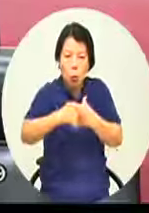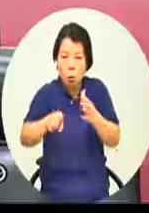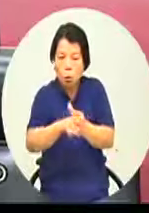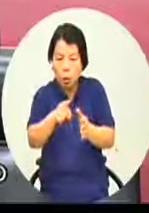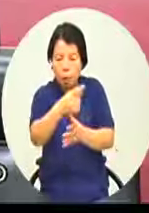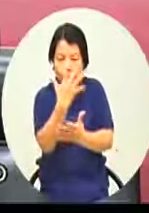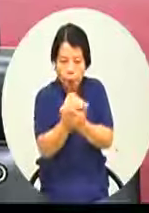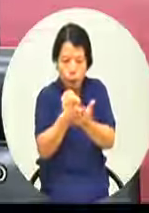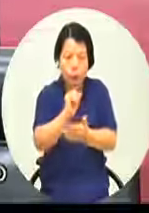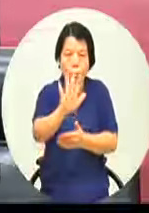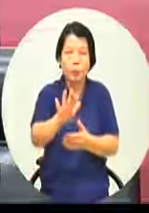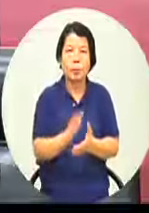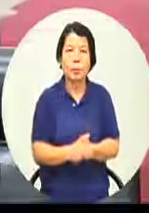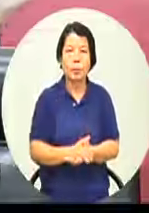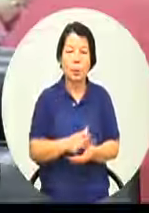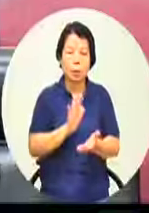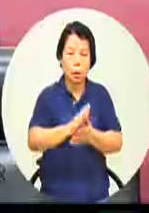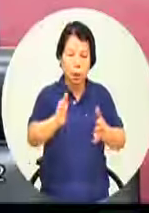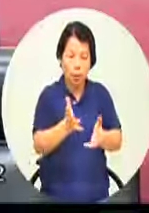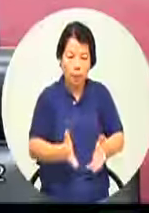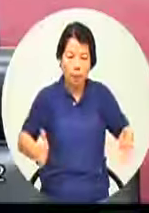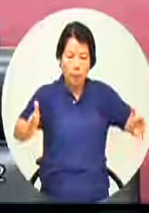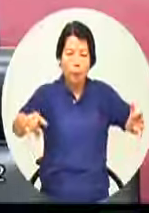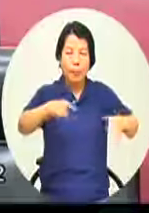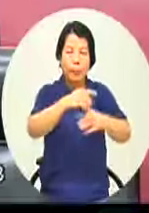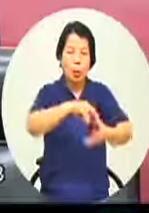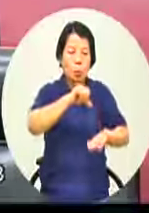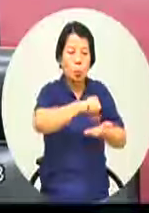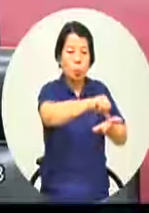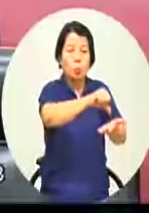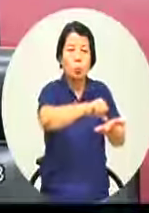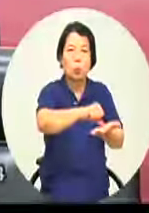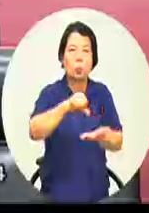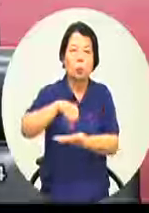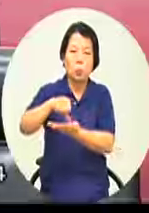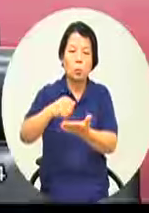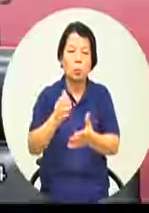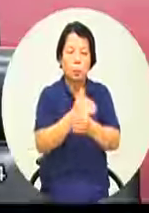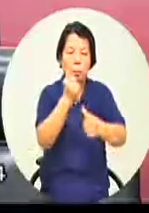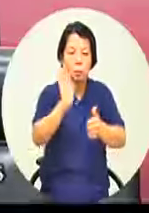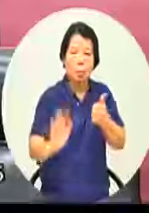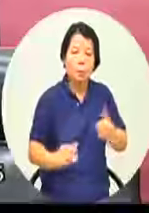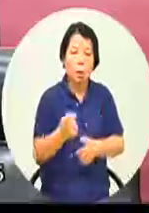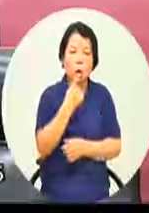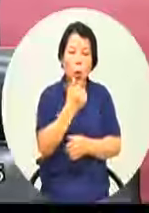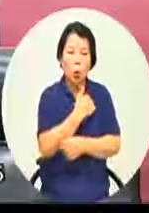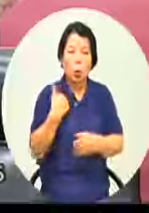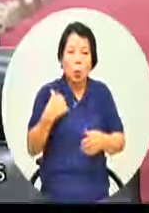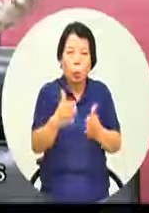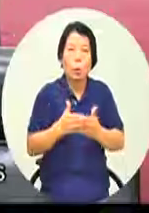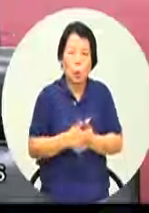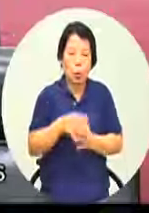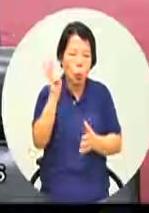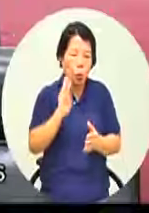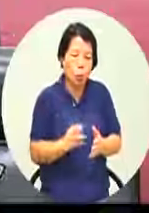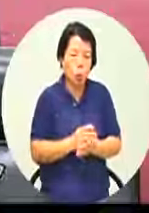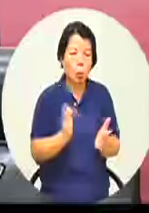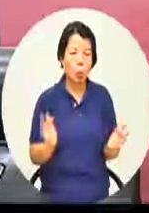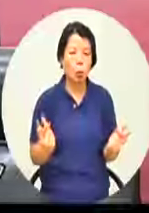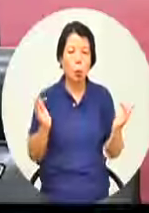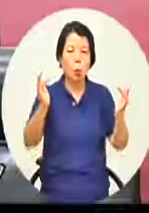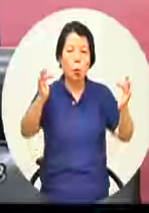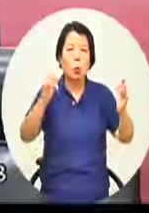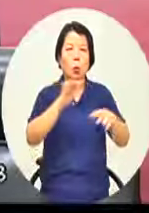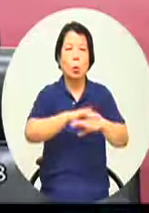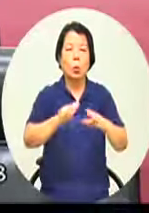水。然后呢，你们旁边都是植栽植物嘛，生态绿能嘛，有水有树有草，那